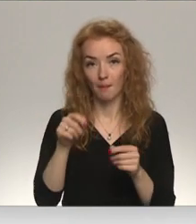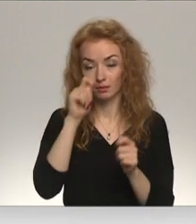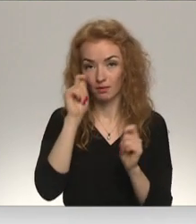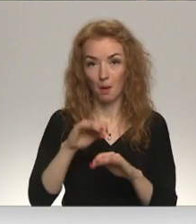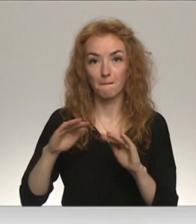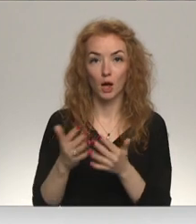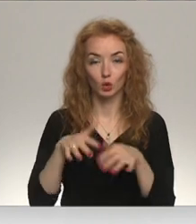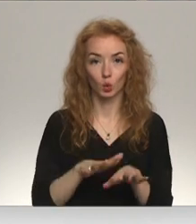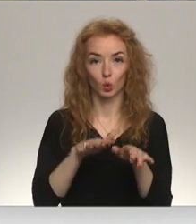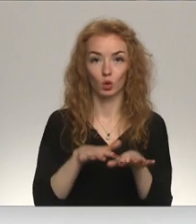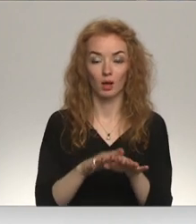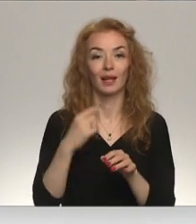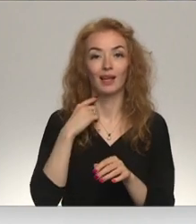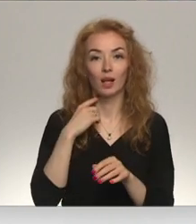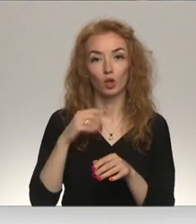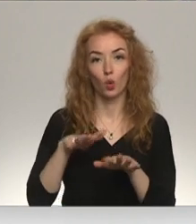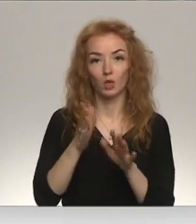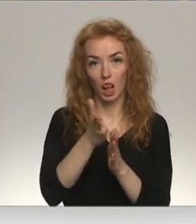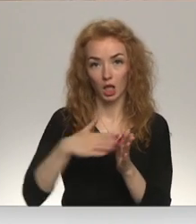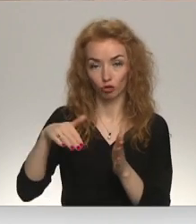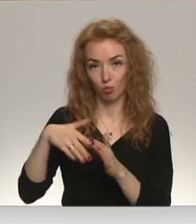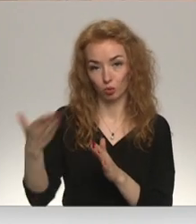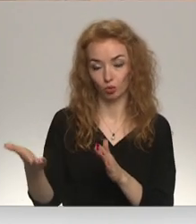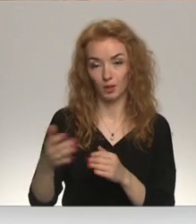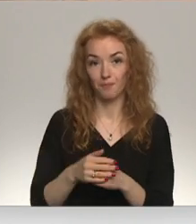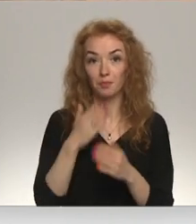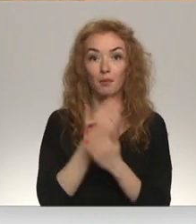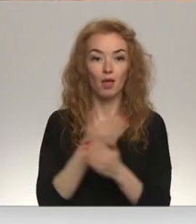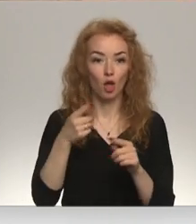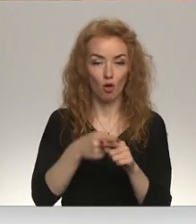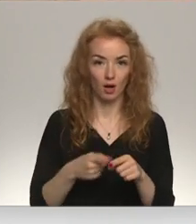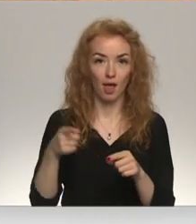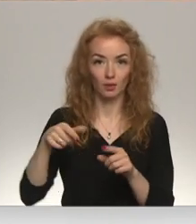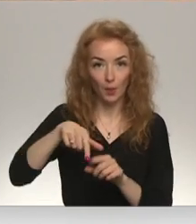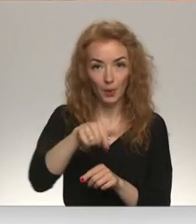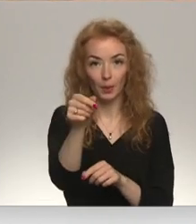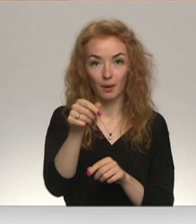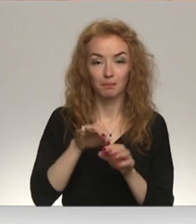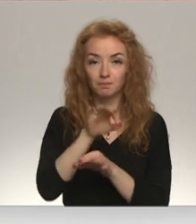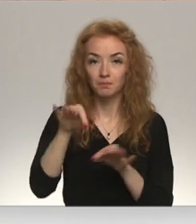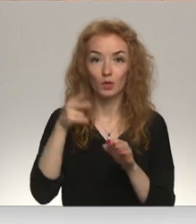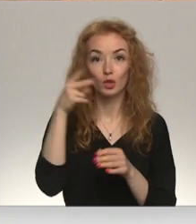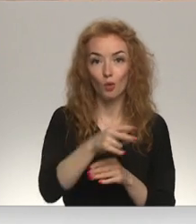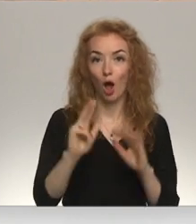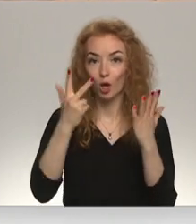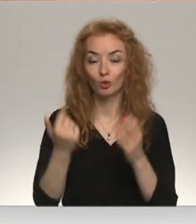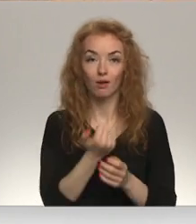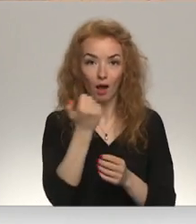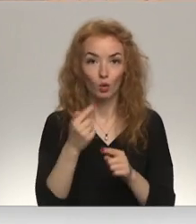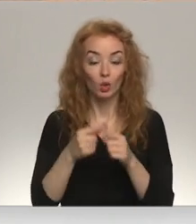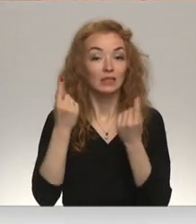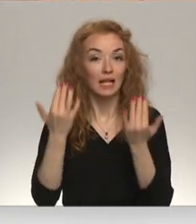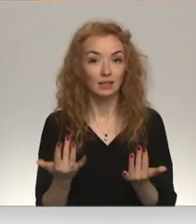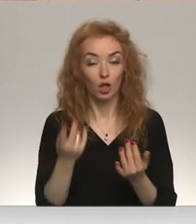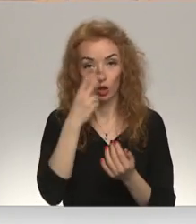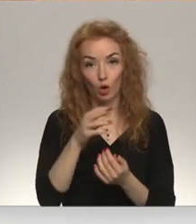jeb Rīgas jūras līča pusē. Pēdējo reizi Kolkas raks mērīts 2008. Gadā un toreiz secināts,